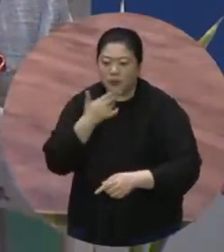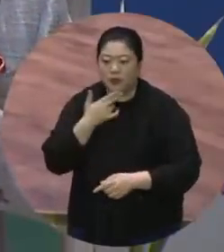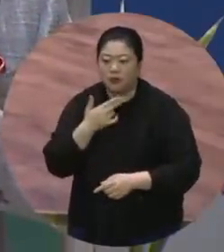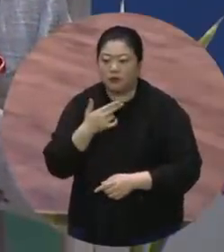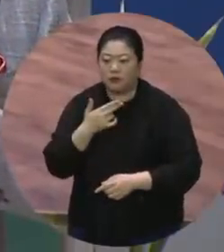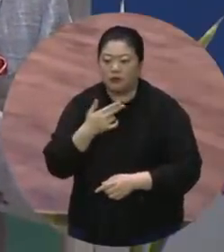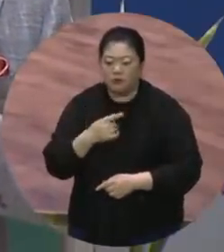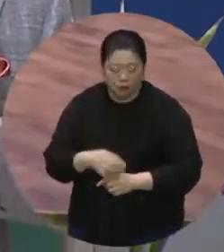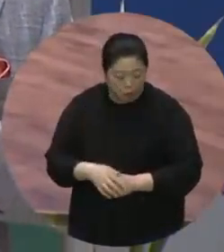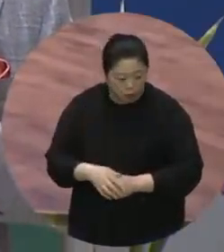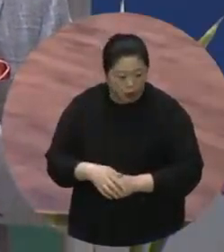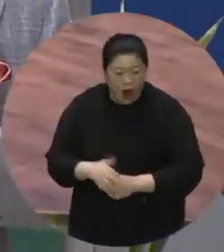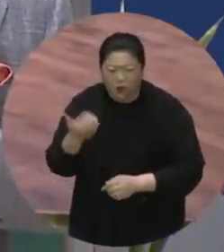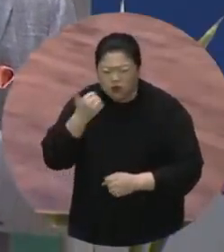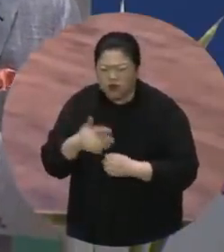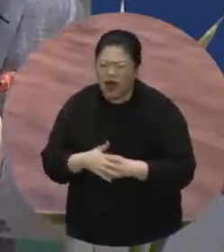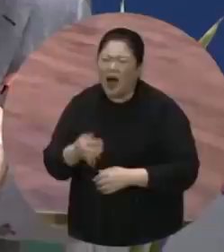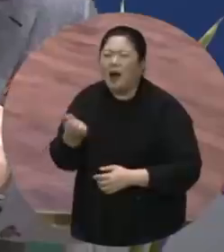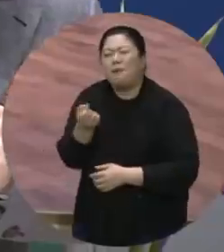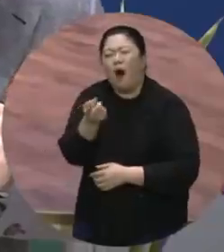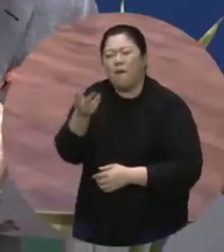이 교회를 지었어요.